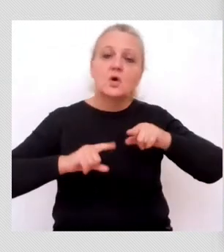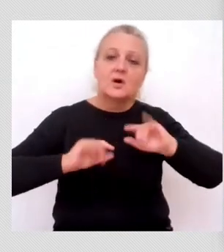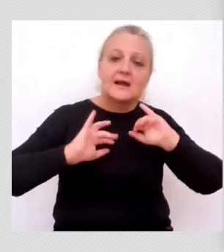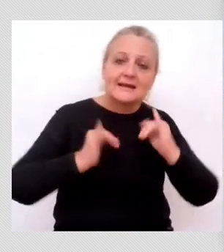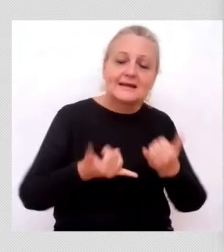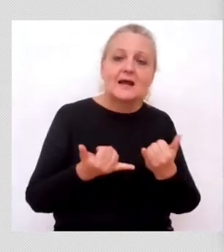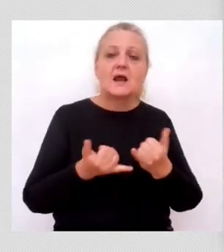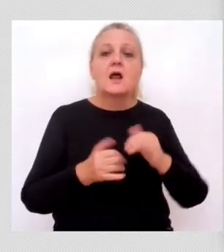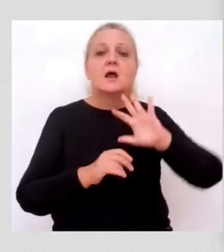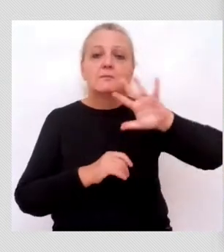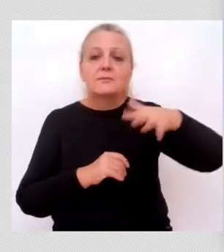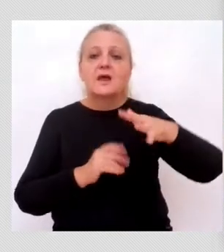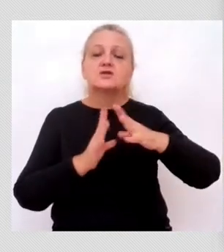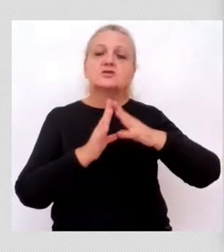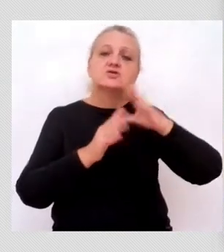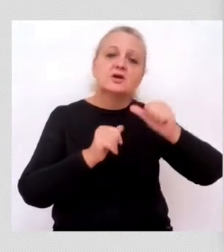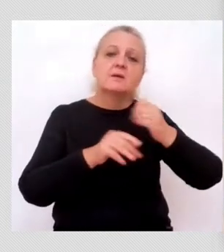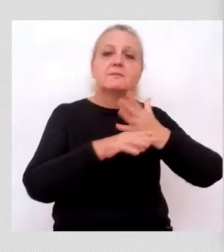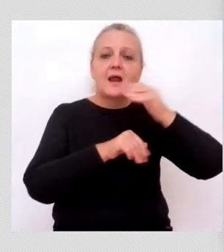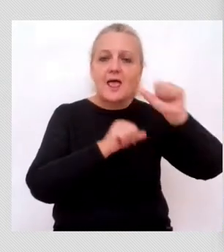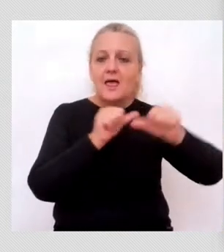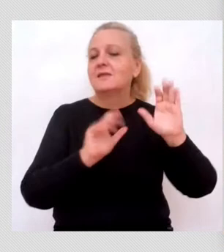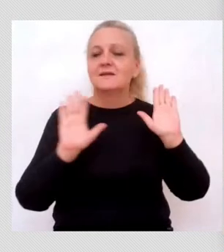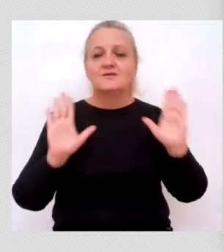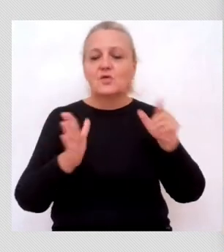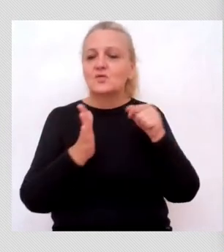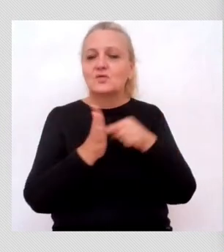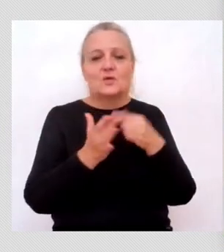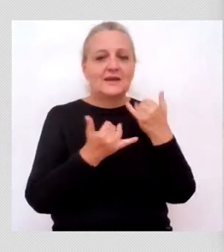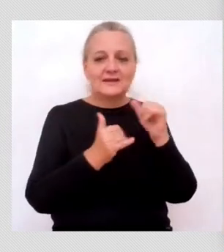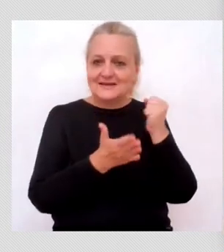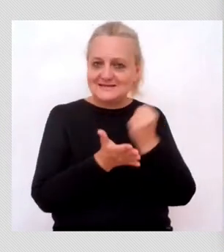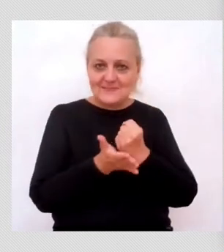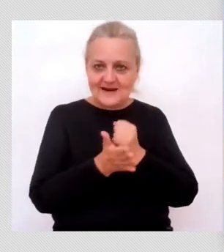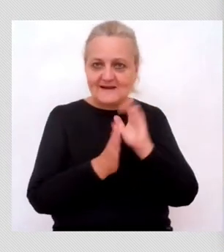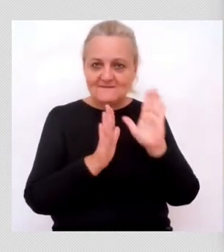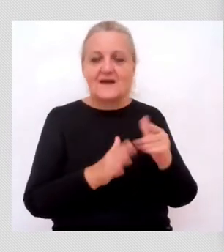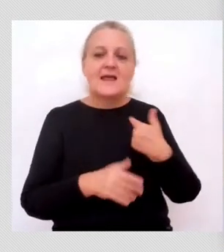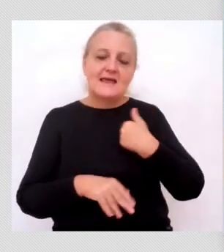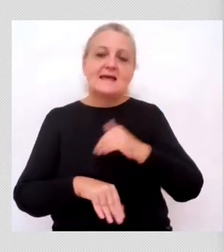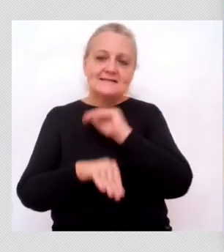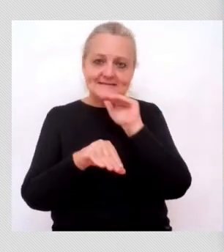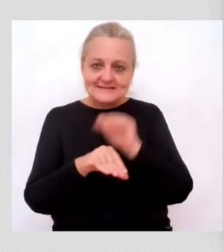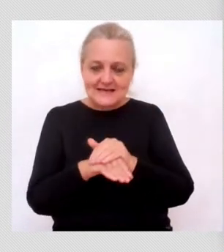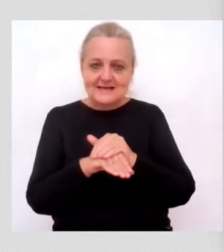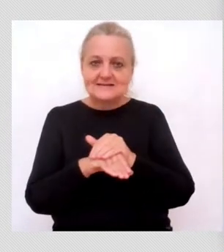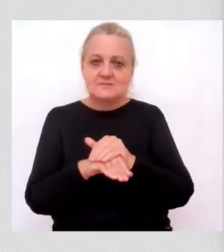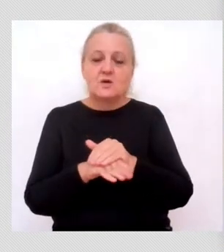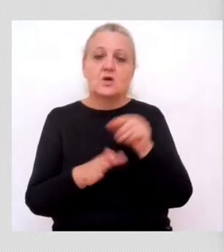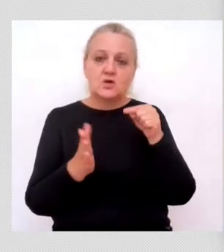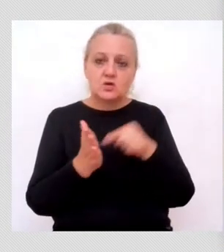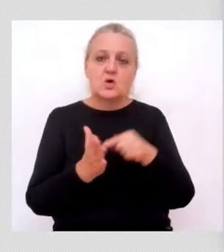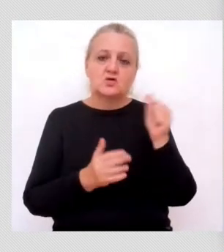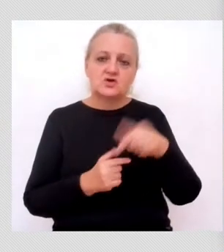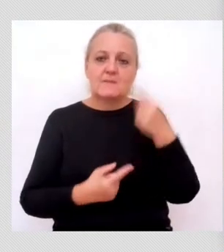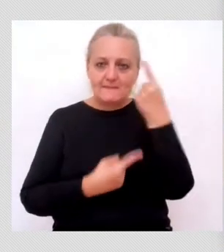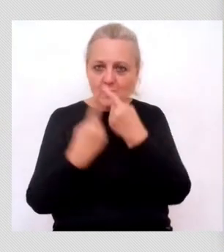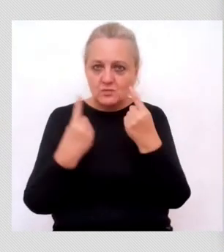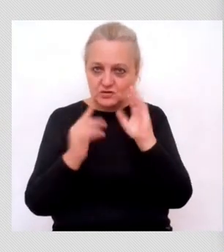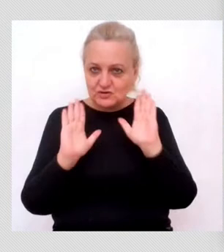zorganizowane za 5, 10 i 50 lat, to absolutnie zgadzam się, że o tym też należy myśleć,